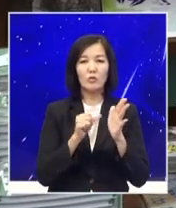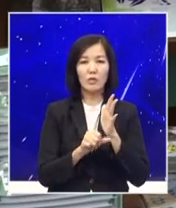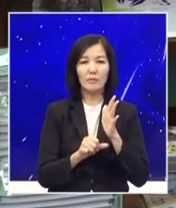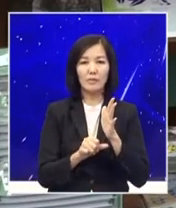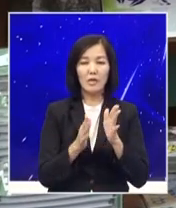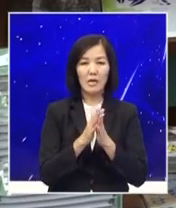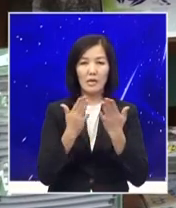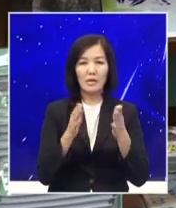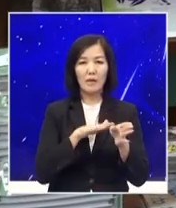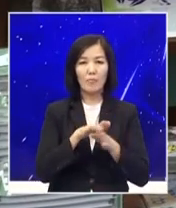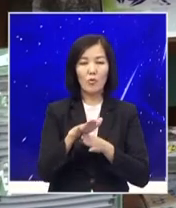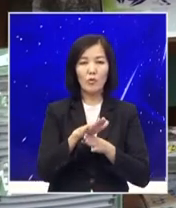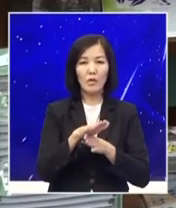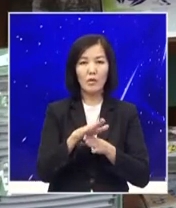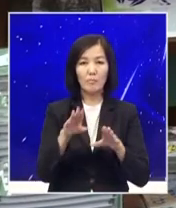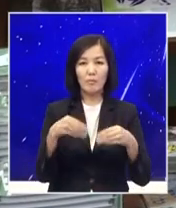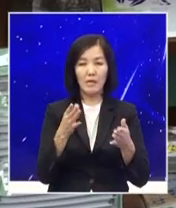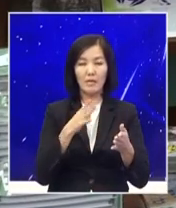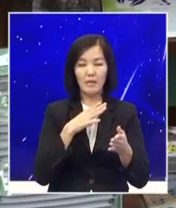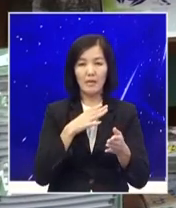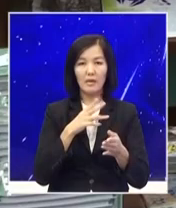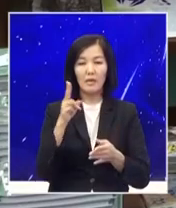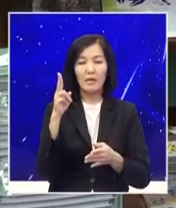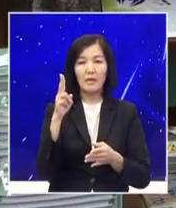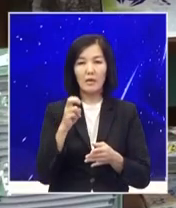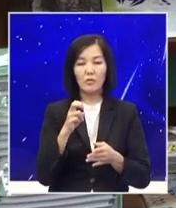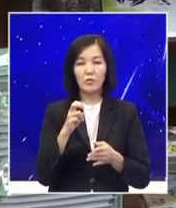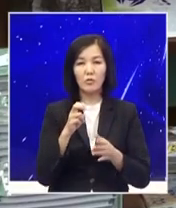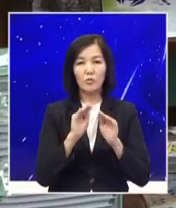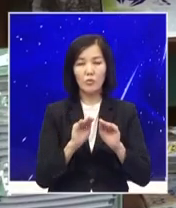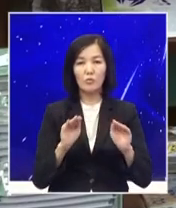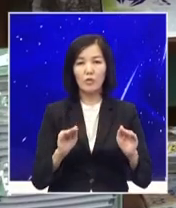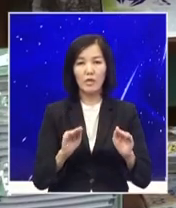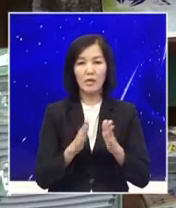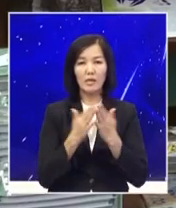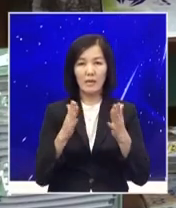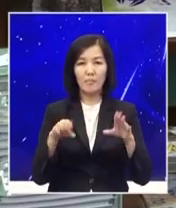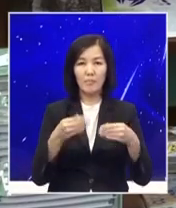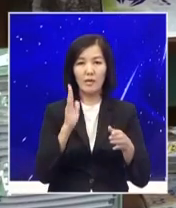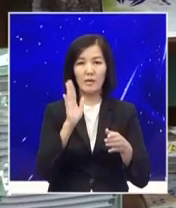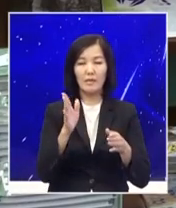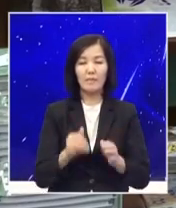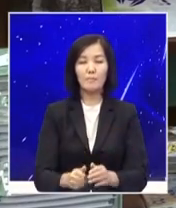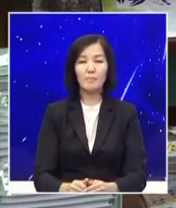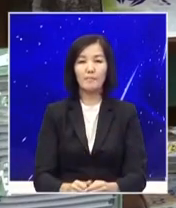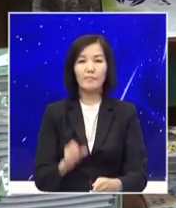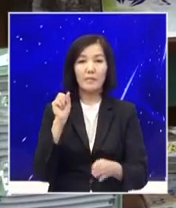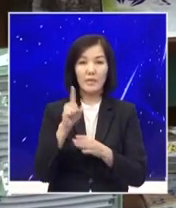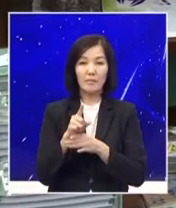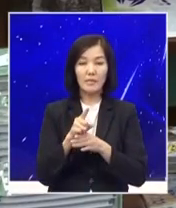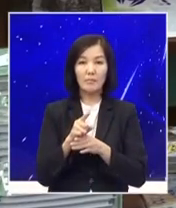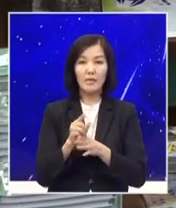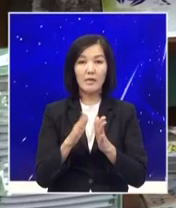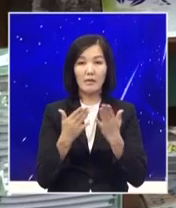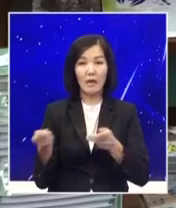1760-ына оқулықты толық беріп қойдық. Енді 200 оқушыға әлі оқулық қосымша тапсырыс берген біз, сол түскеннен